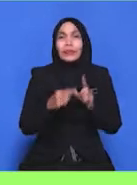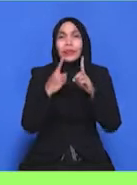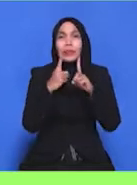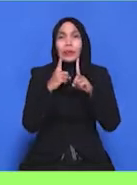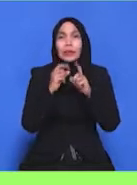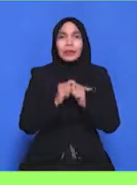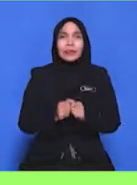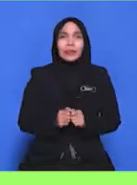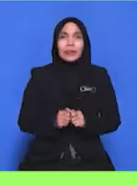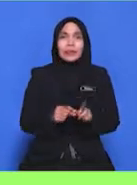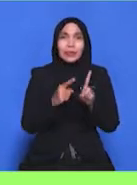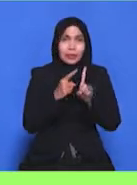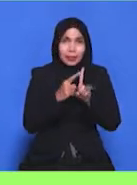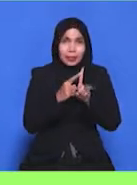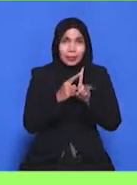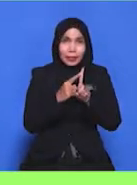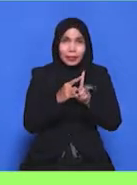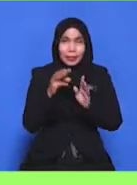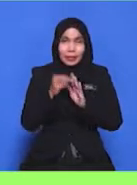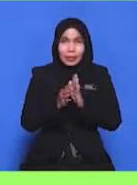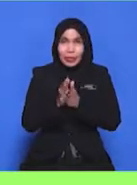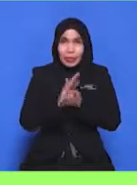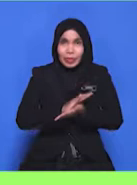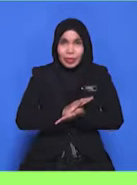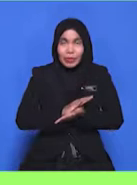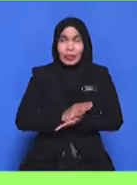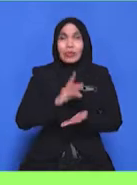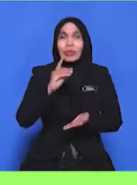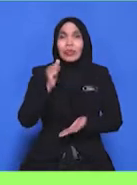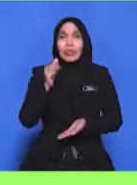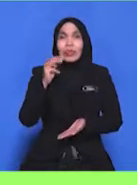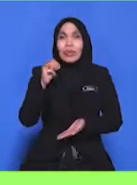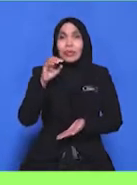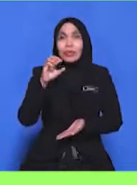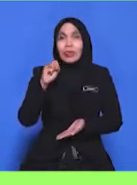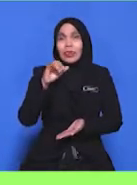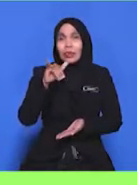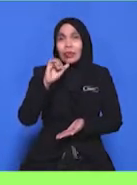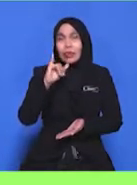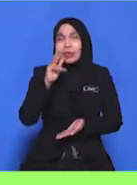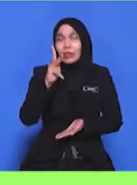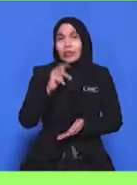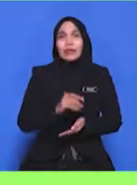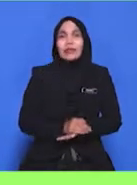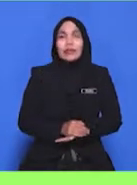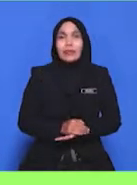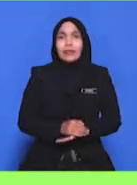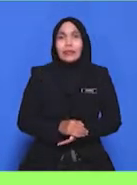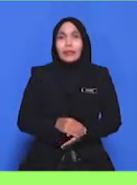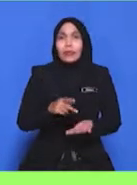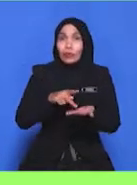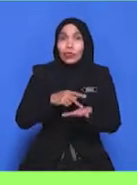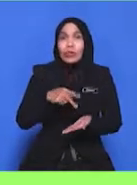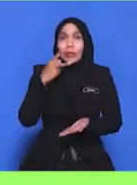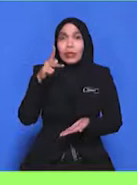Jawapannya ialah pertama, menjadikan Damsyik sebagai pusat pemerintahan. Kedua,